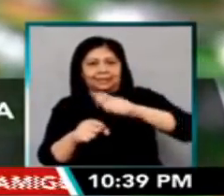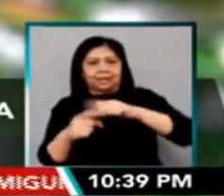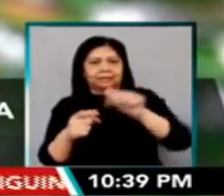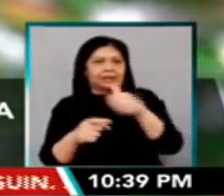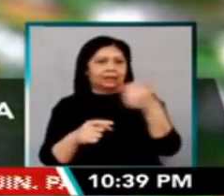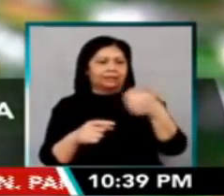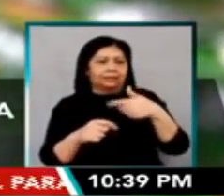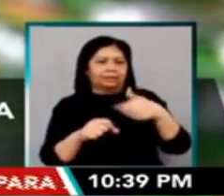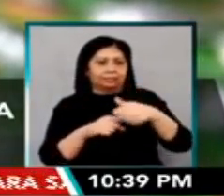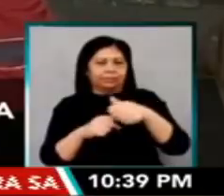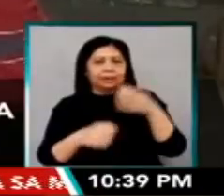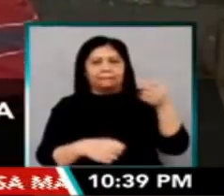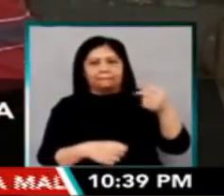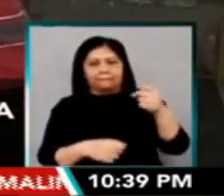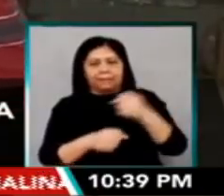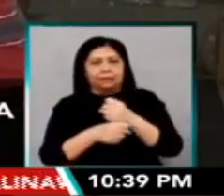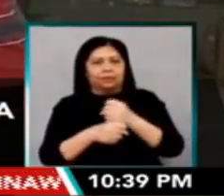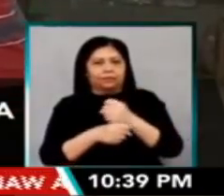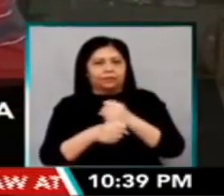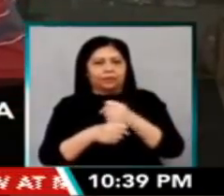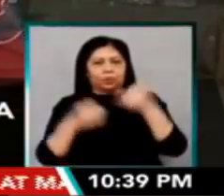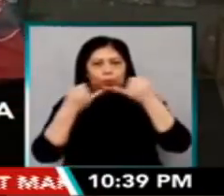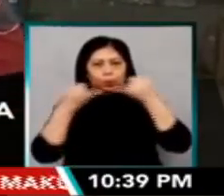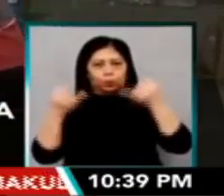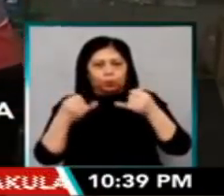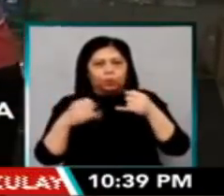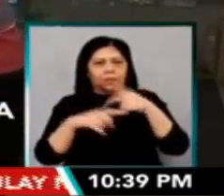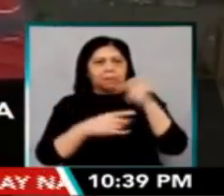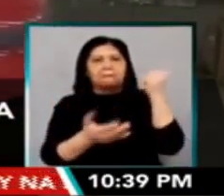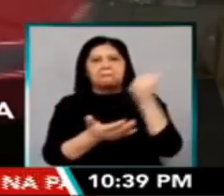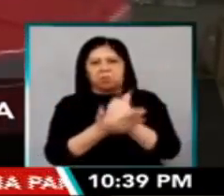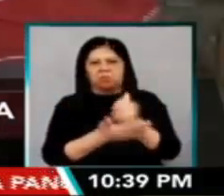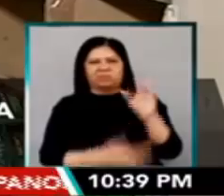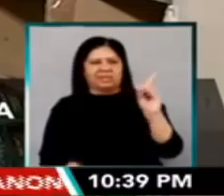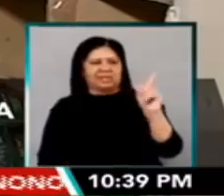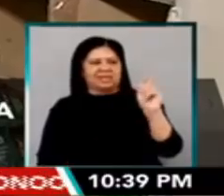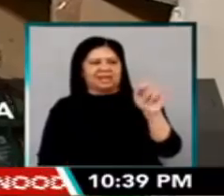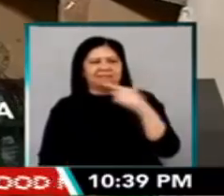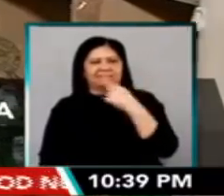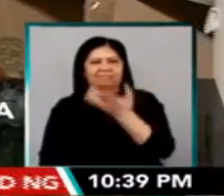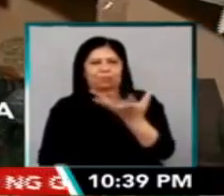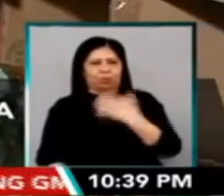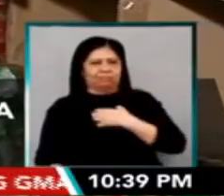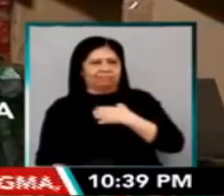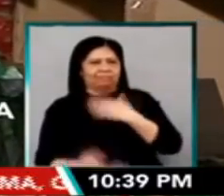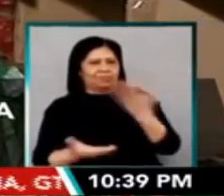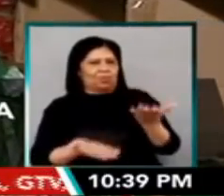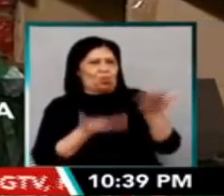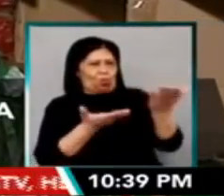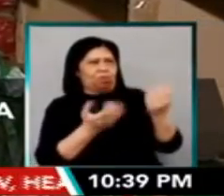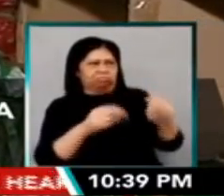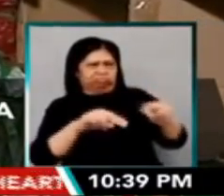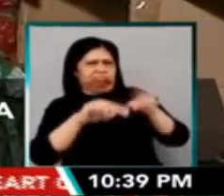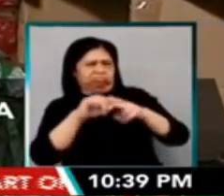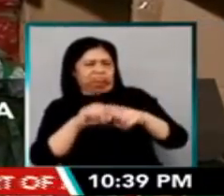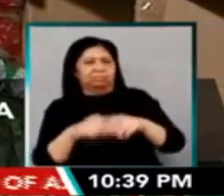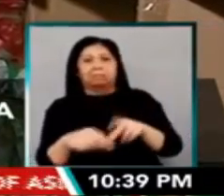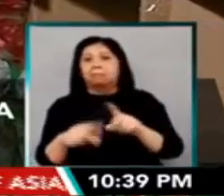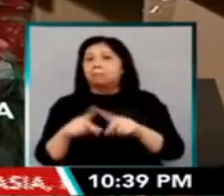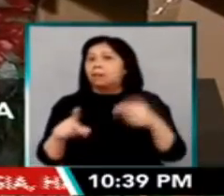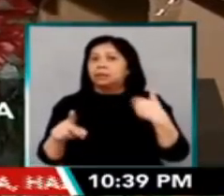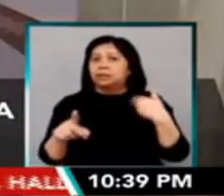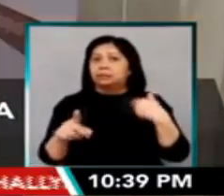gatas, kape at noodles matapos aprubahan ng DTI ang hirit na dagdag presyo ng ilang manufacturers. Pero hindi pa ito ramdam sa